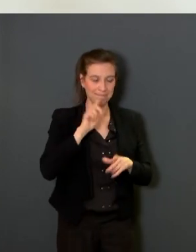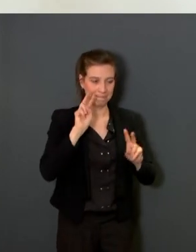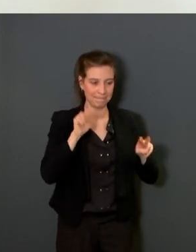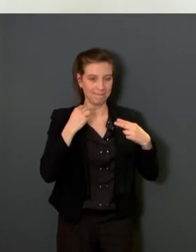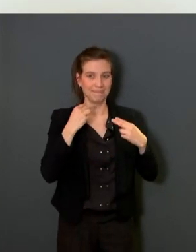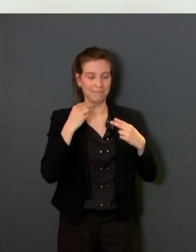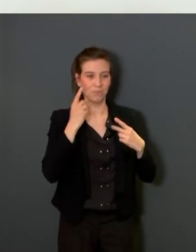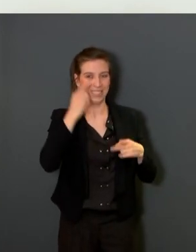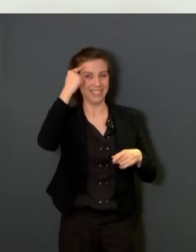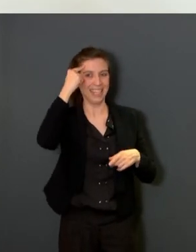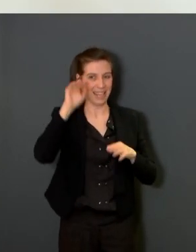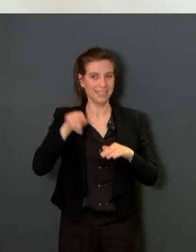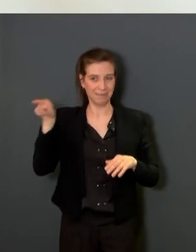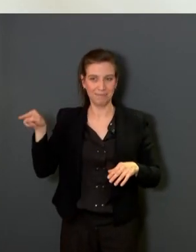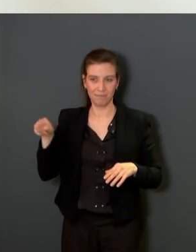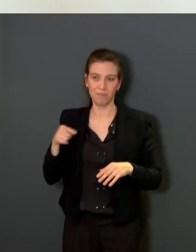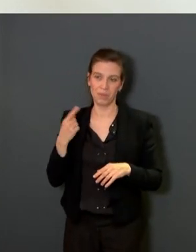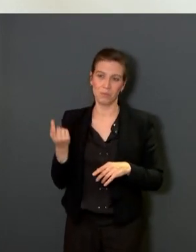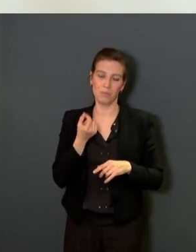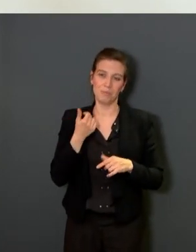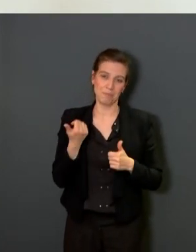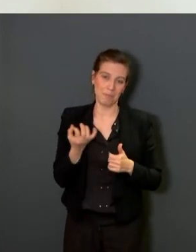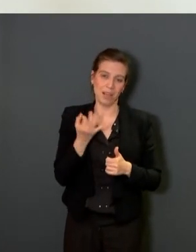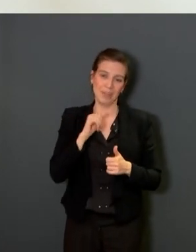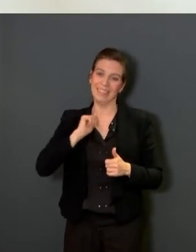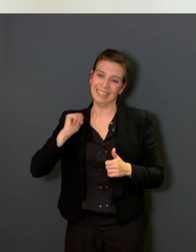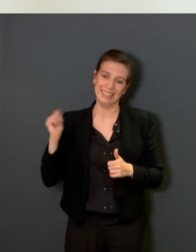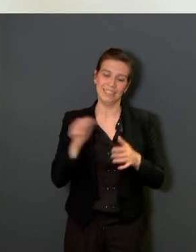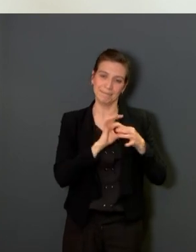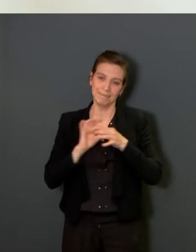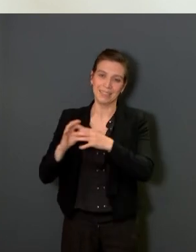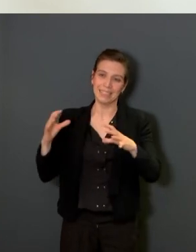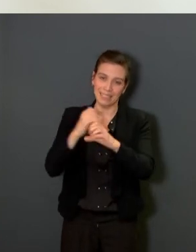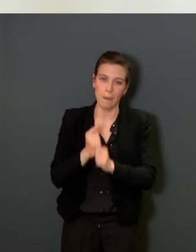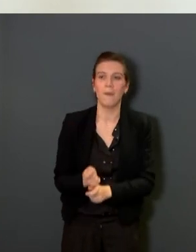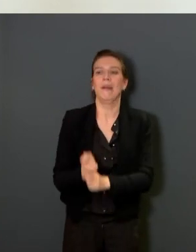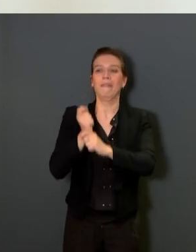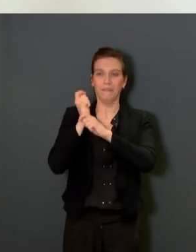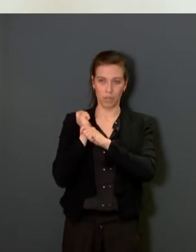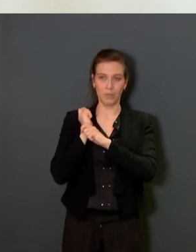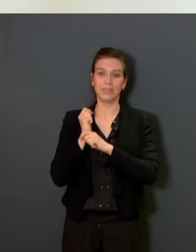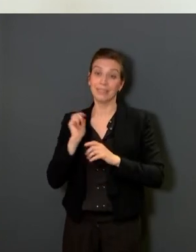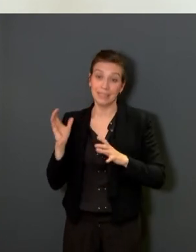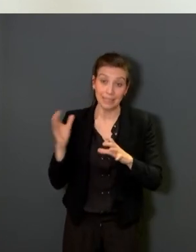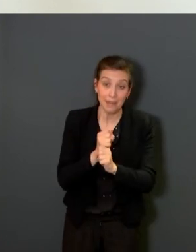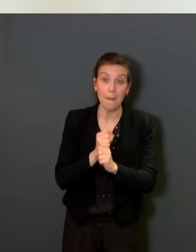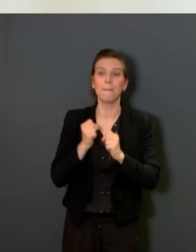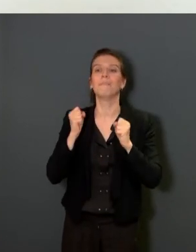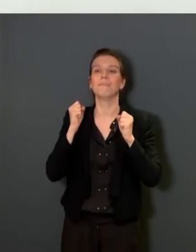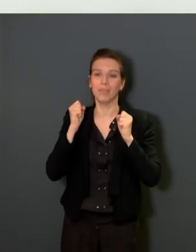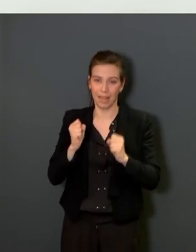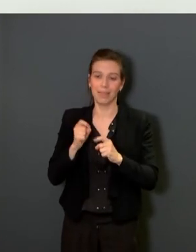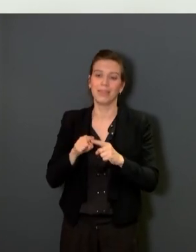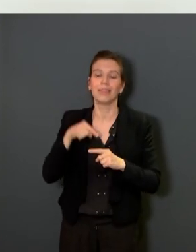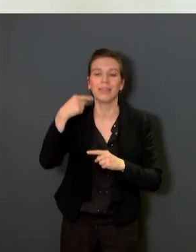ons allemaal samen om onze verantwoordelijkheid te nemen. Als we die verantwoordelijkheid nemen, dan is die lente van vrijheid, dan is die daar. Dan